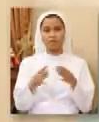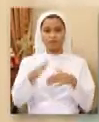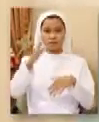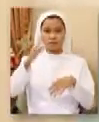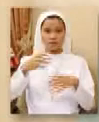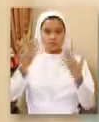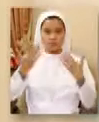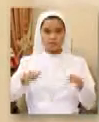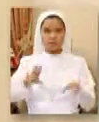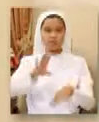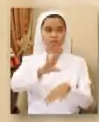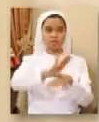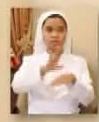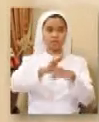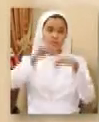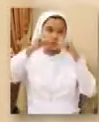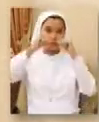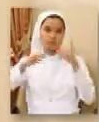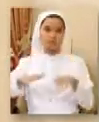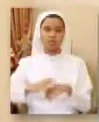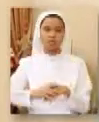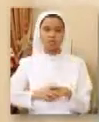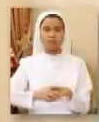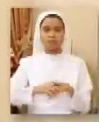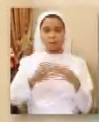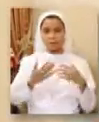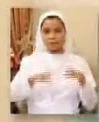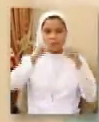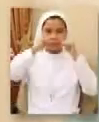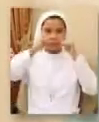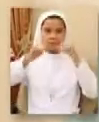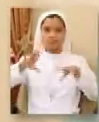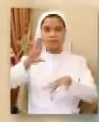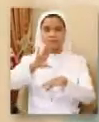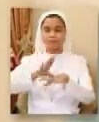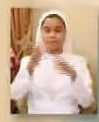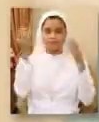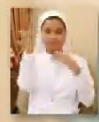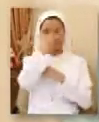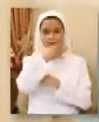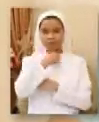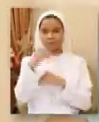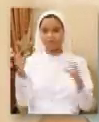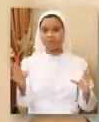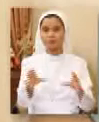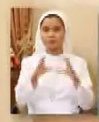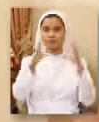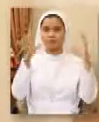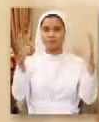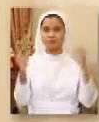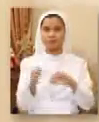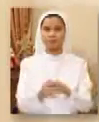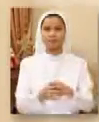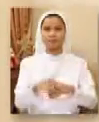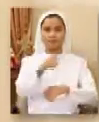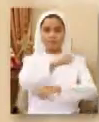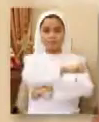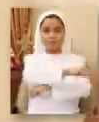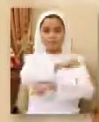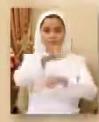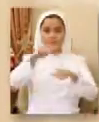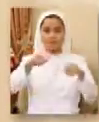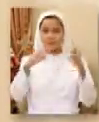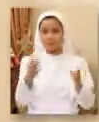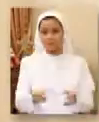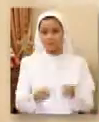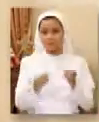churches. Yung pong para pagkonsagrar ng isang simbahan, napakagandang sinamonya. Yung altar, lalagyan mo yan ng